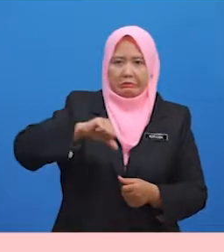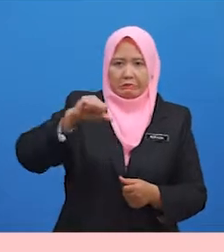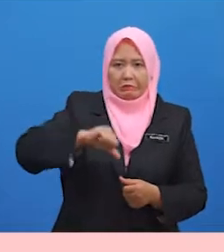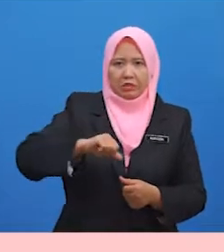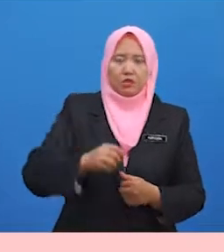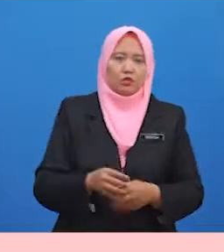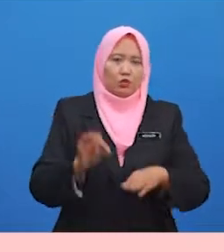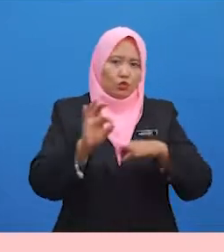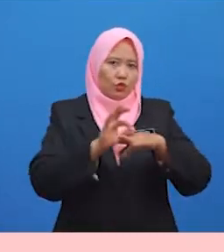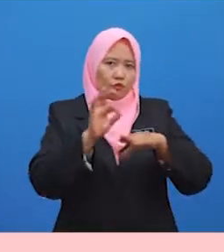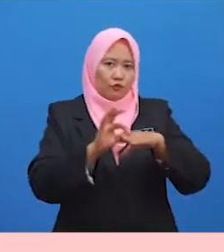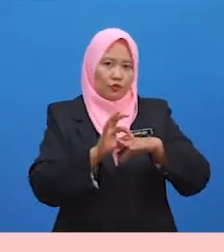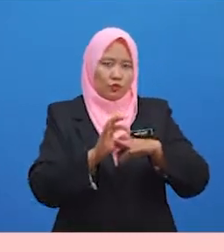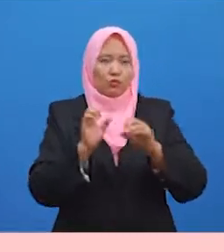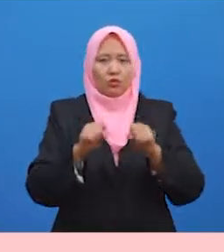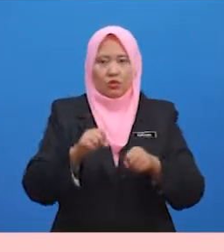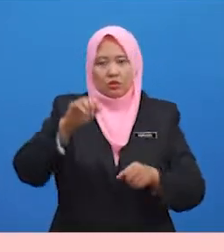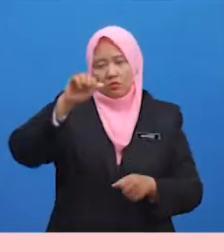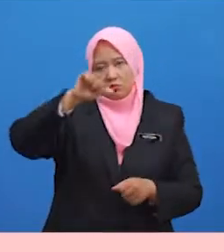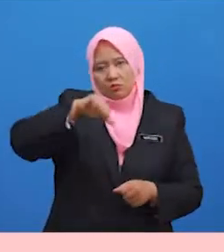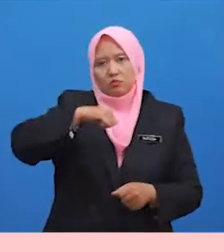pengsan, pitam atau sawan.